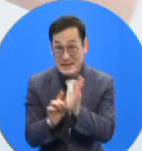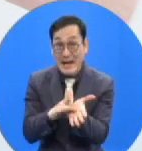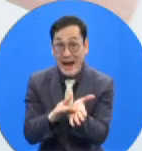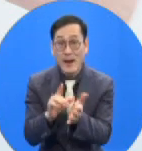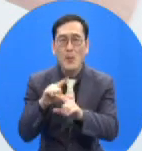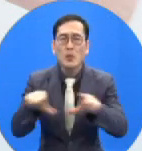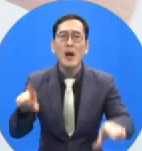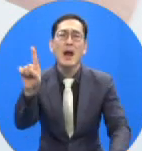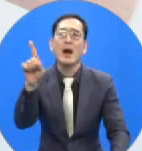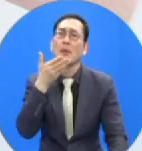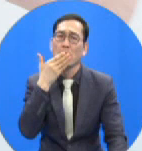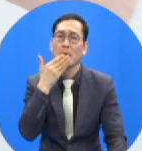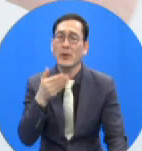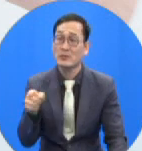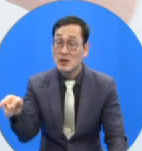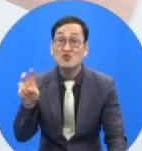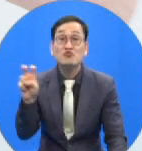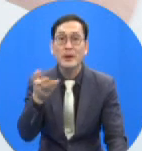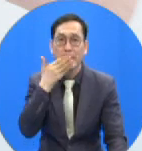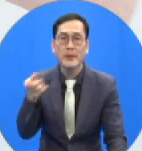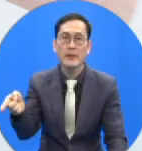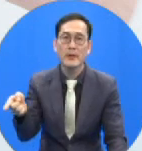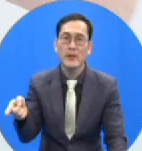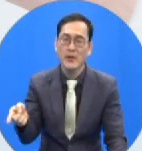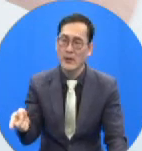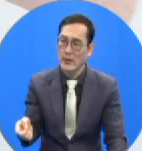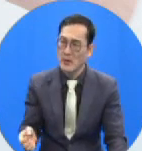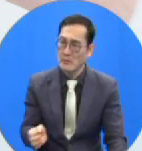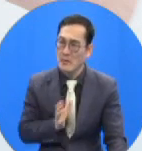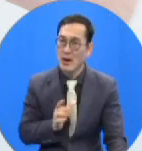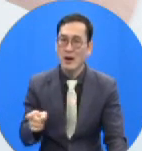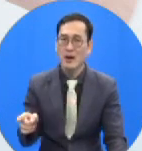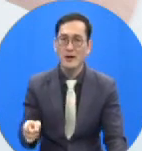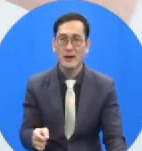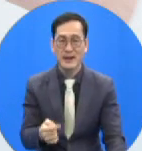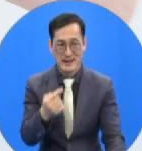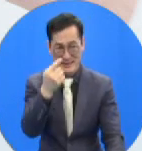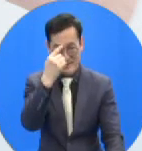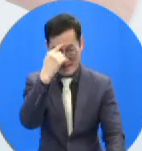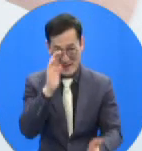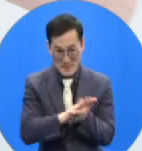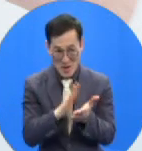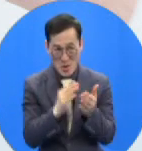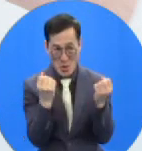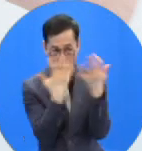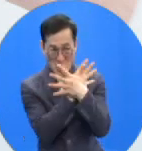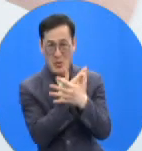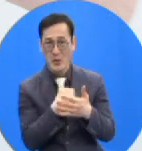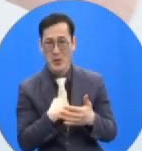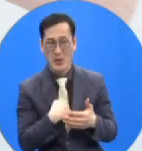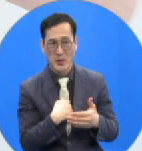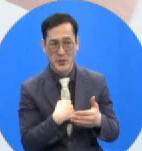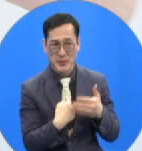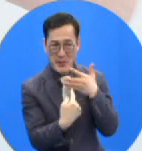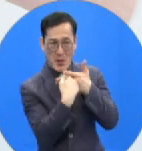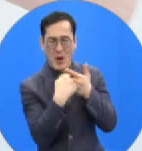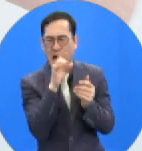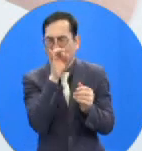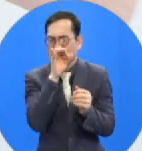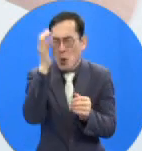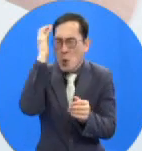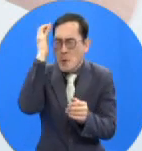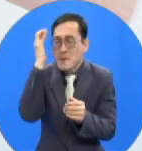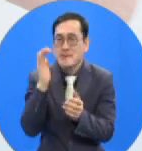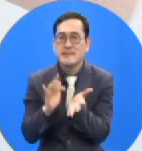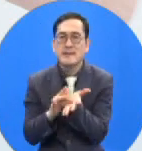근데 20알 먹었다는 건, 이거 내가 반드시 나의 증상 숨기고 한국 오겠다라는 의도로 보이고요. 미국